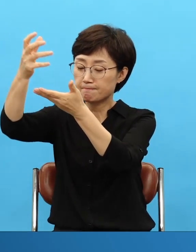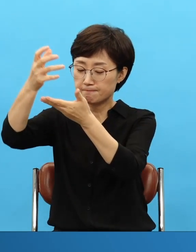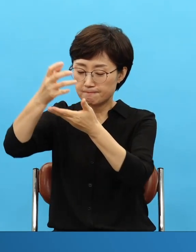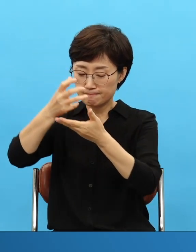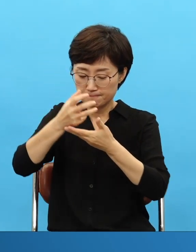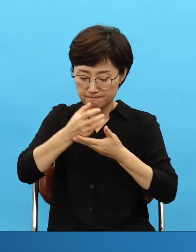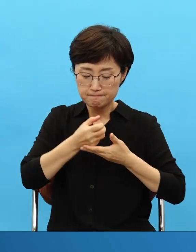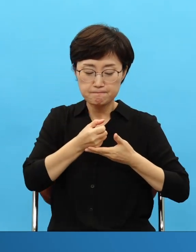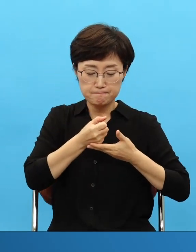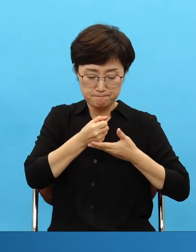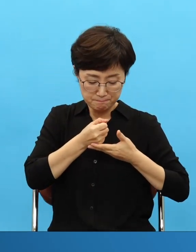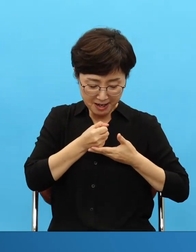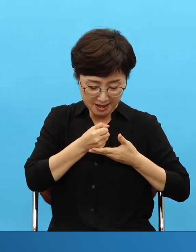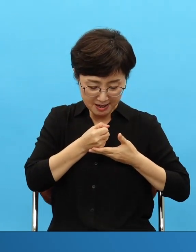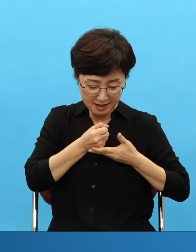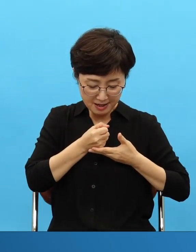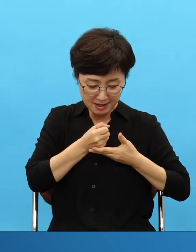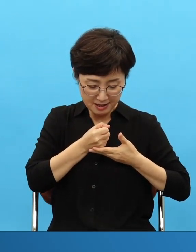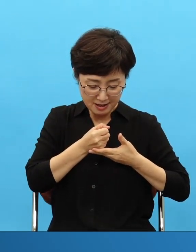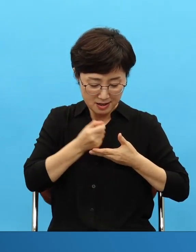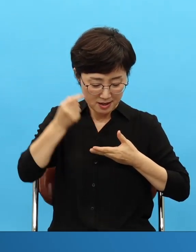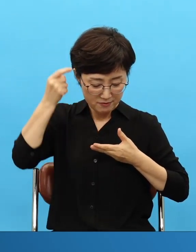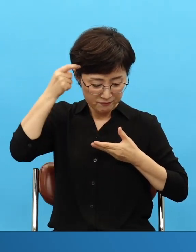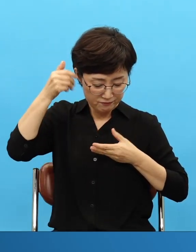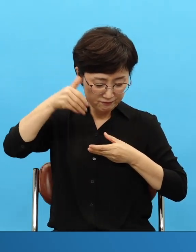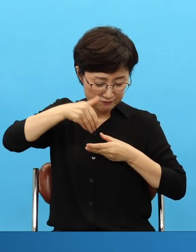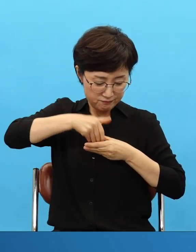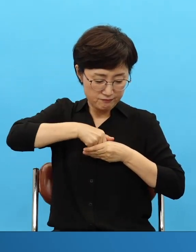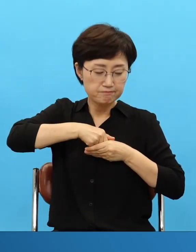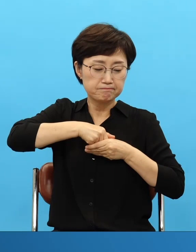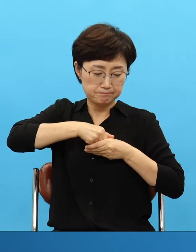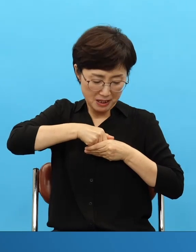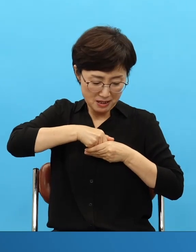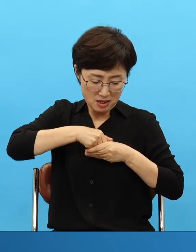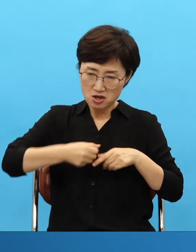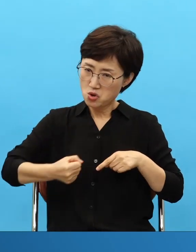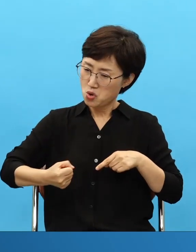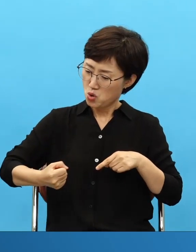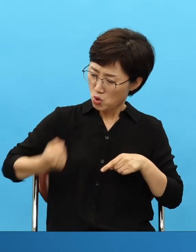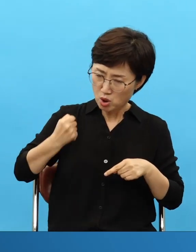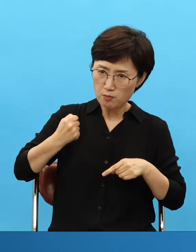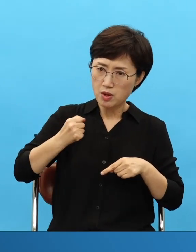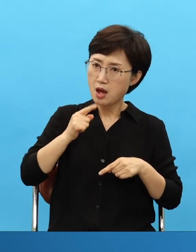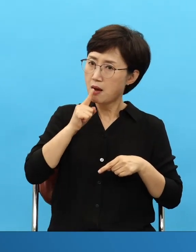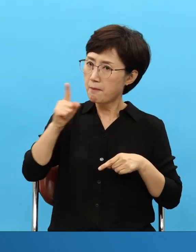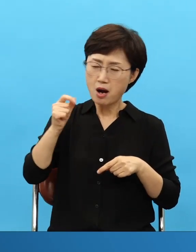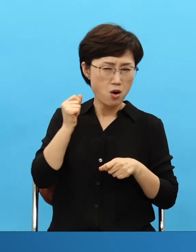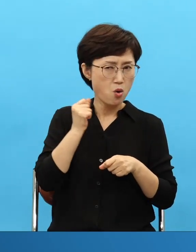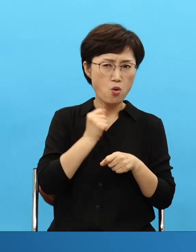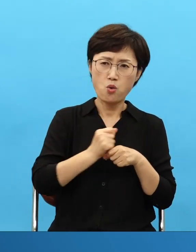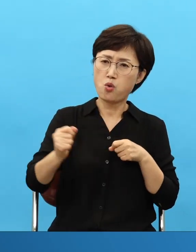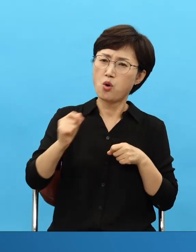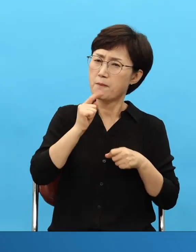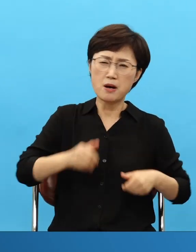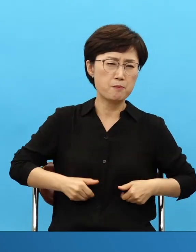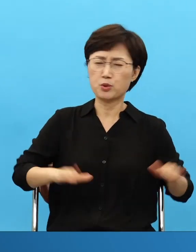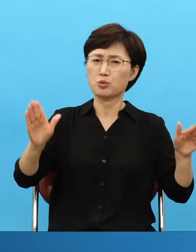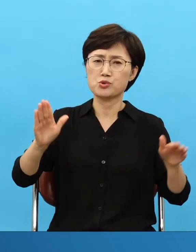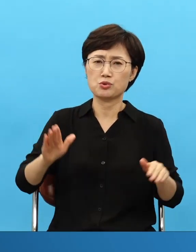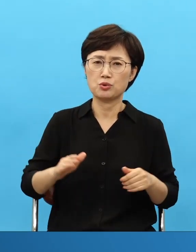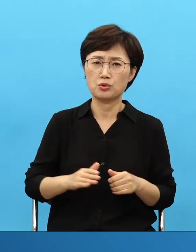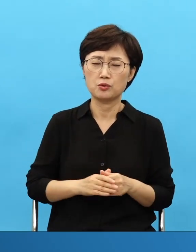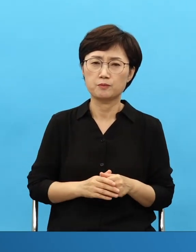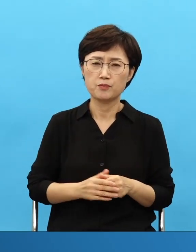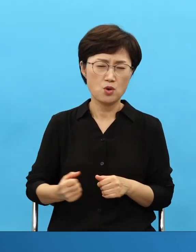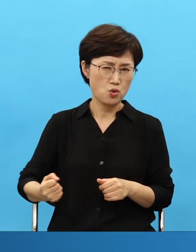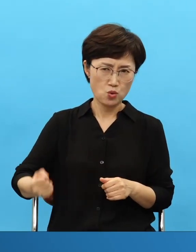여러분 뇌에 들어가면요, 굉장한 일이 일어나요. If that partisan of the accurate word of God enters into you, then